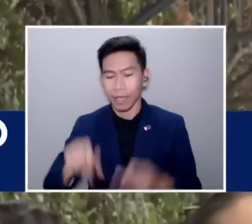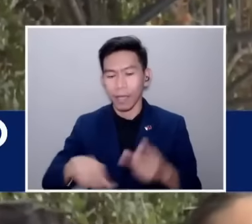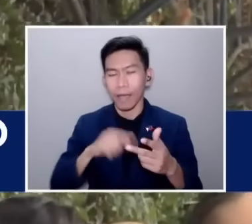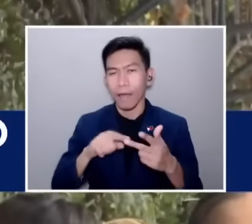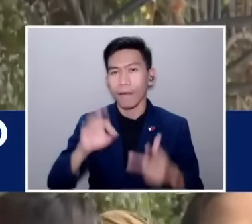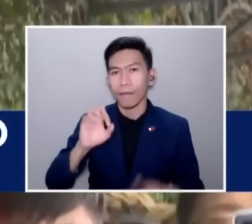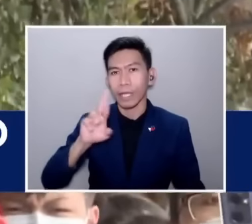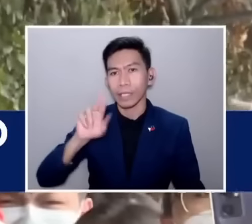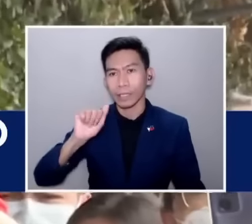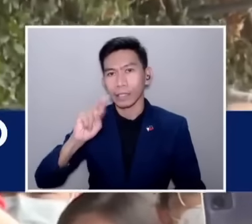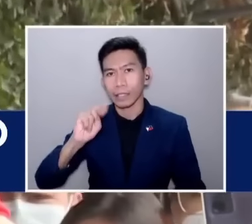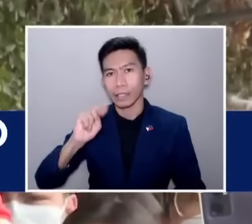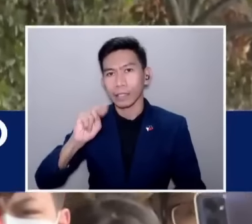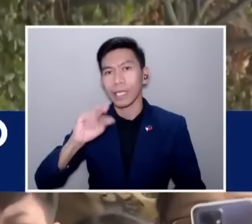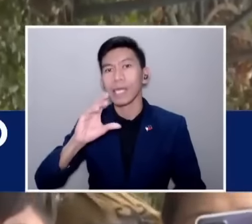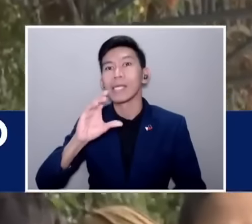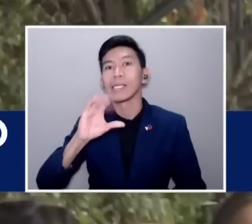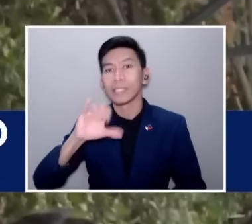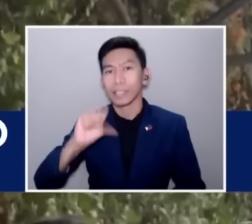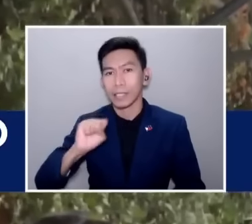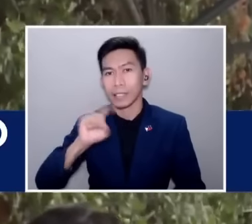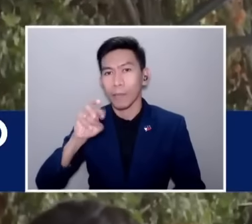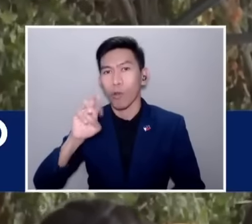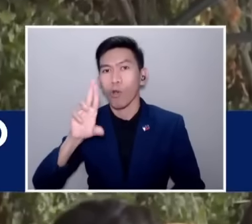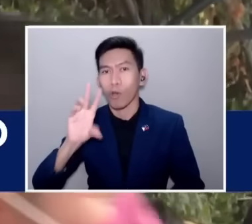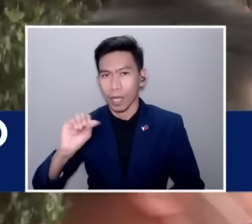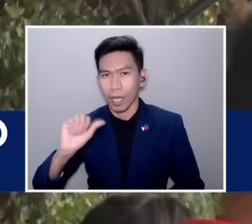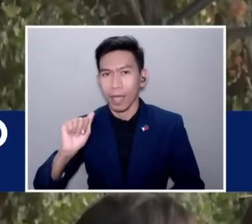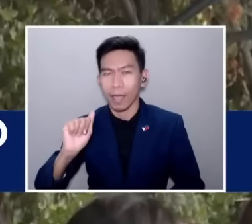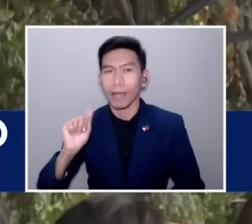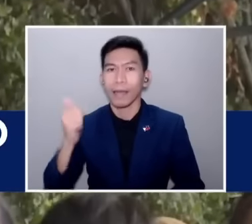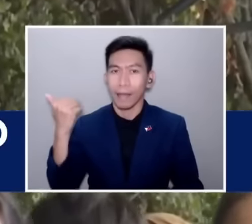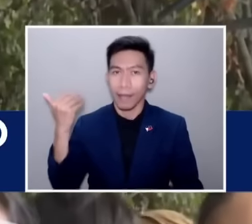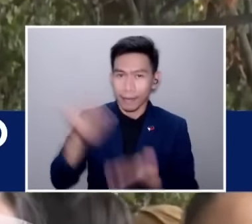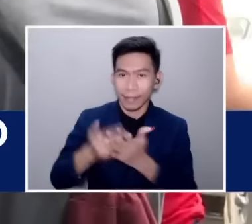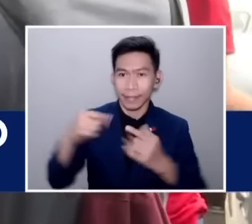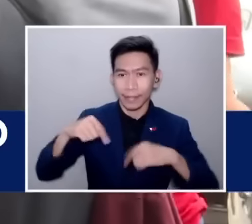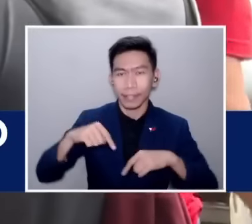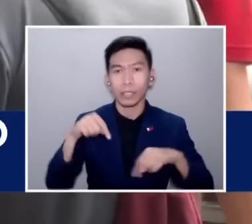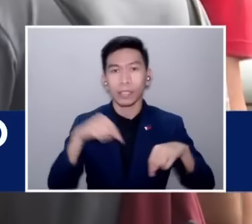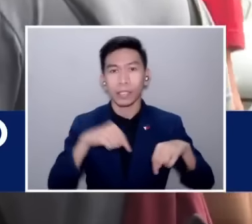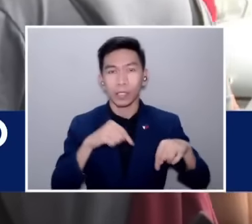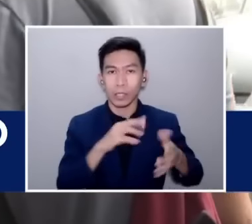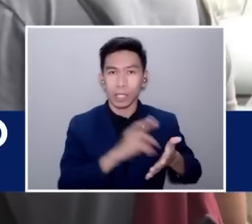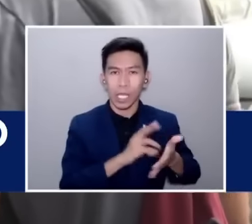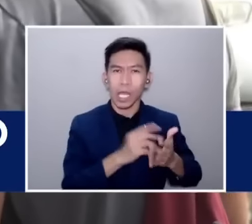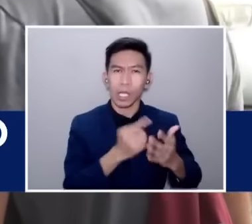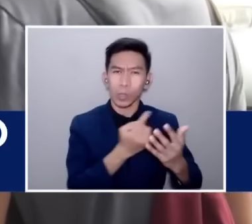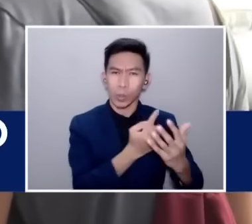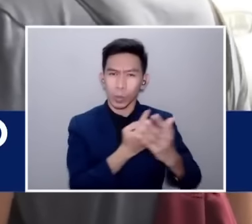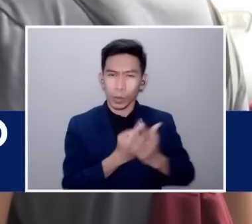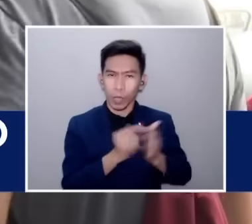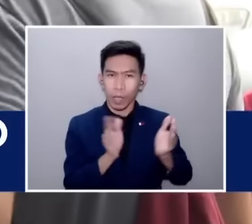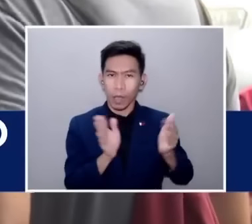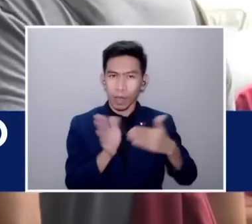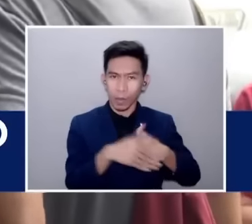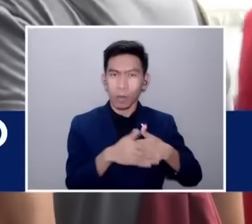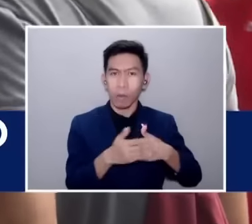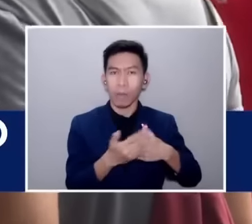Zamora. Dito sa Xavier School, Karen, ay isa lang ang bumoto sa isolation polling place matapos nga siyang makitaan ng